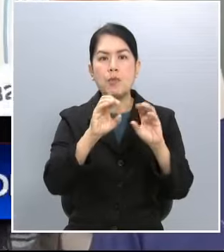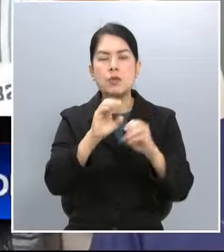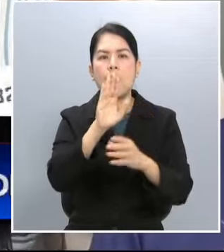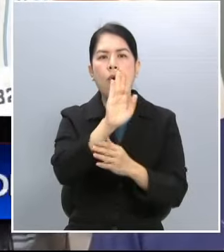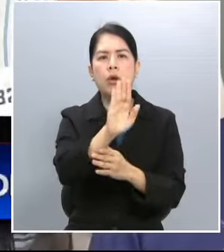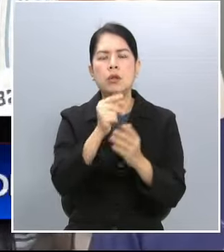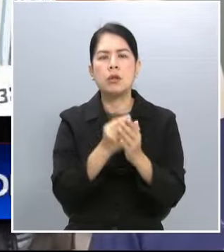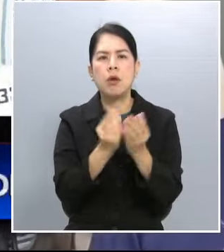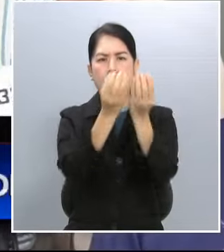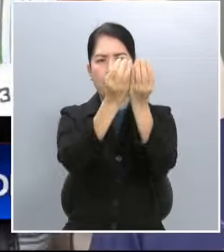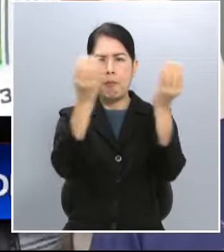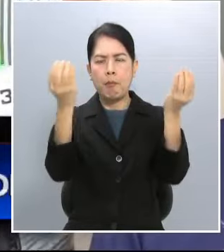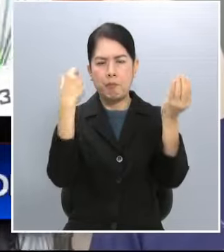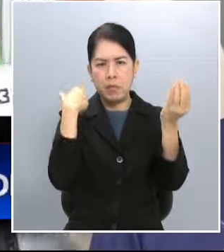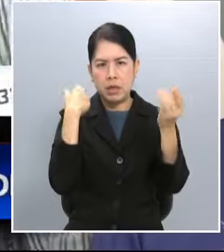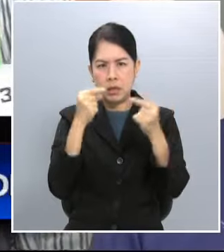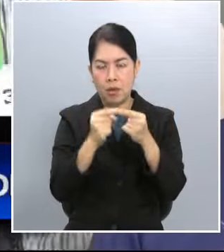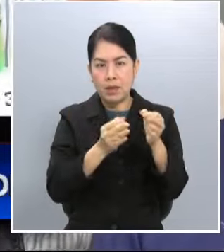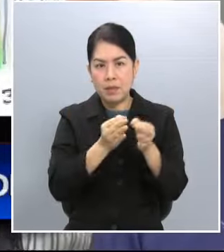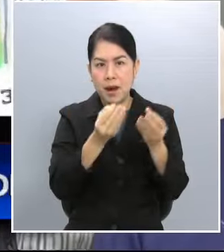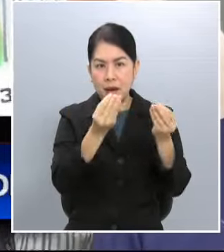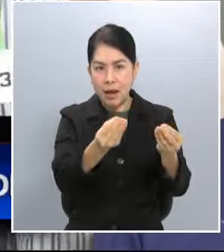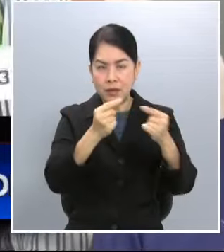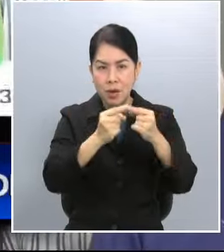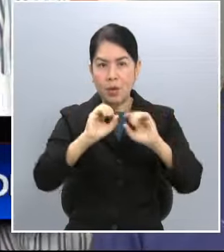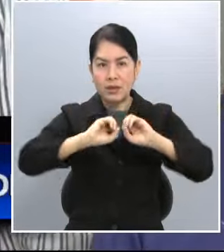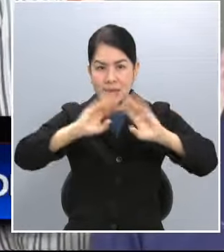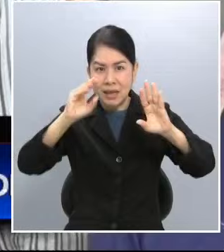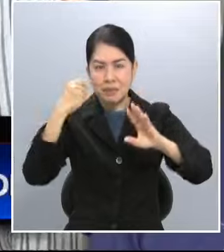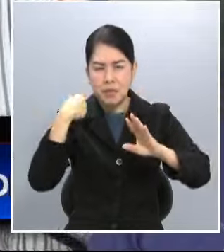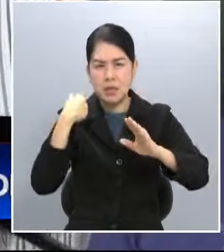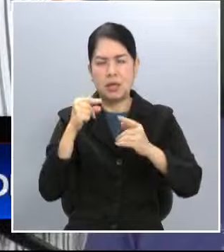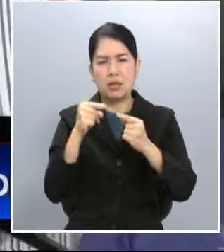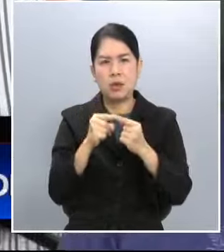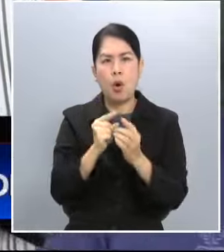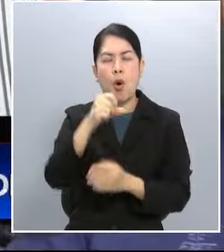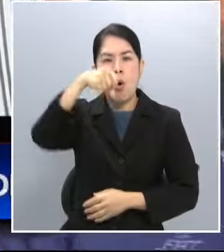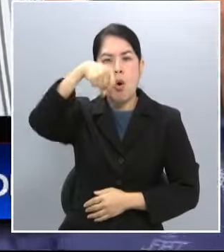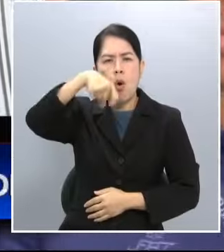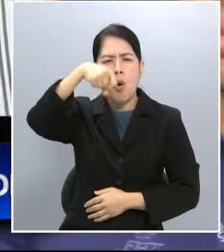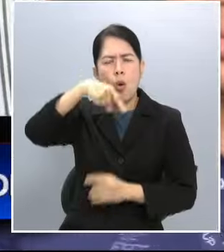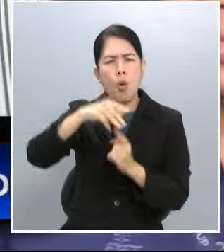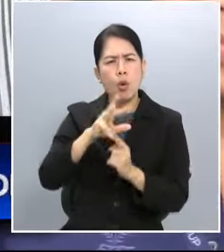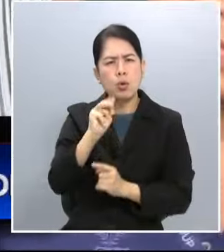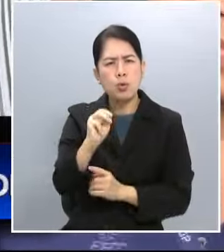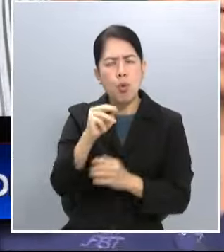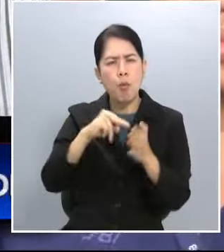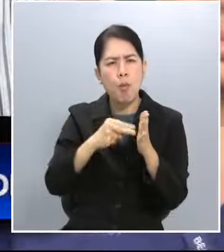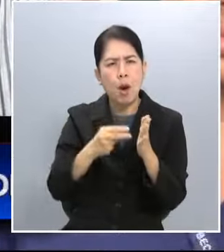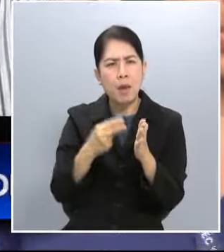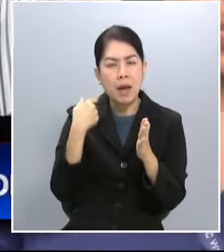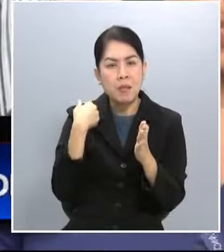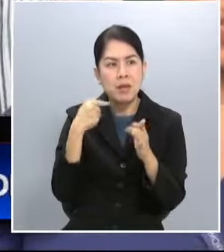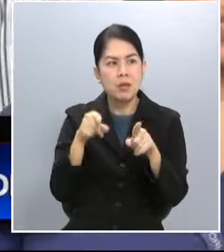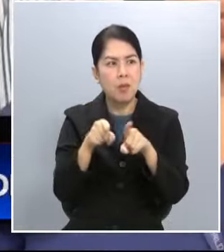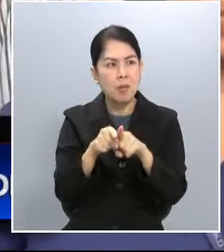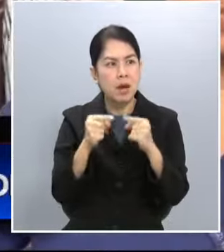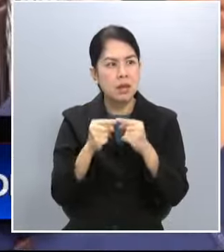จ้งง่ายและเข้าใจง่ายกว่า ซูมเพื่ออะไรซูมเพื่อให้เกิดความกระจ่างรู้และให้ปิ๊ง ปิ๊งคือปัญญา